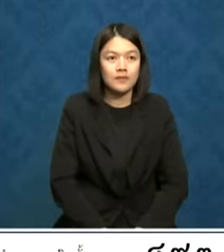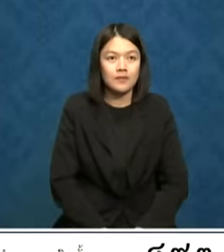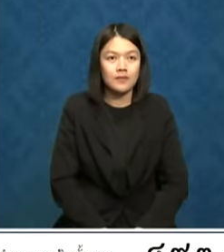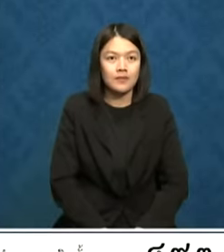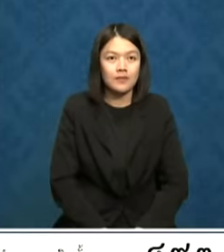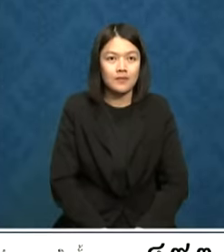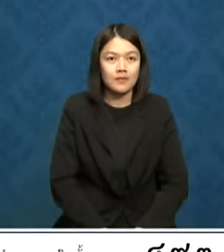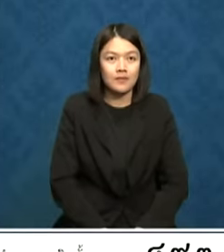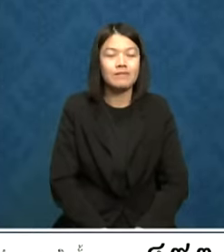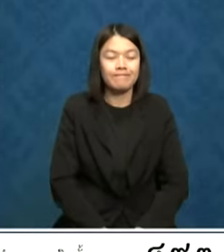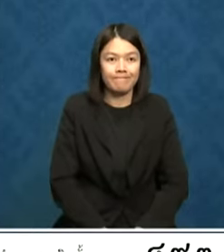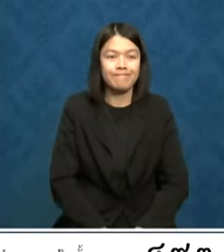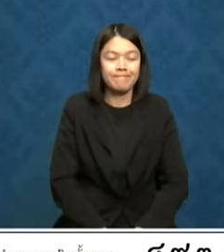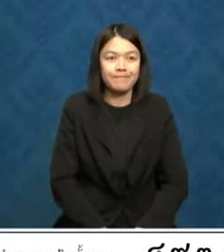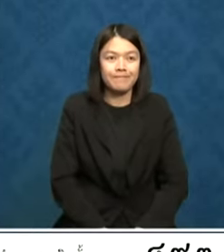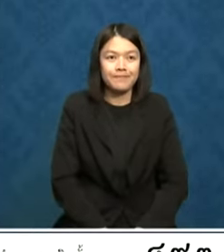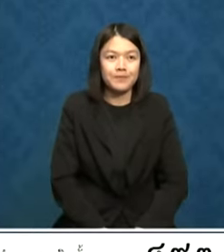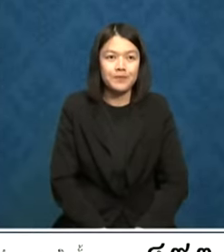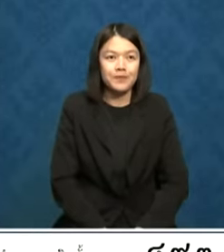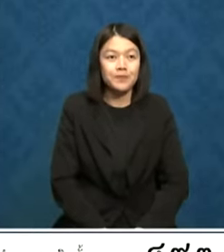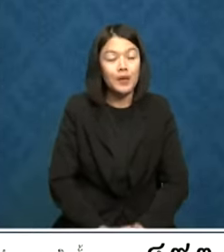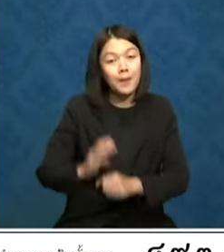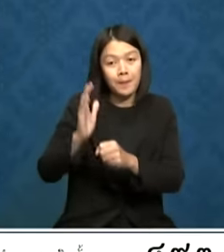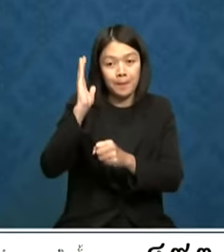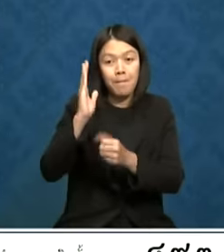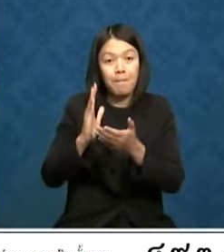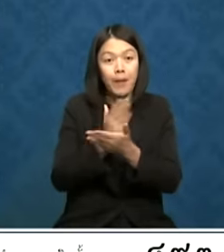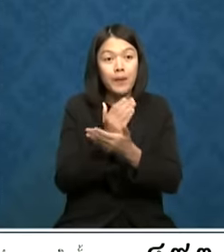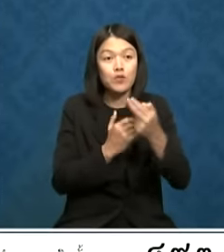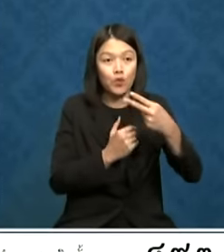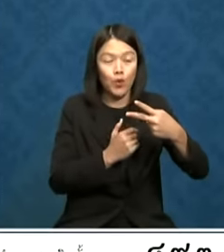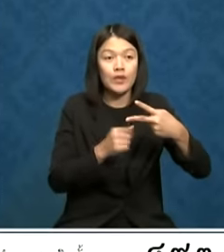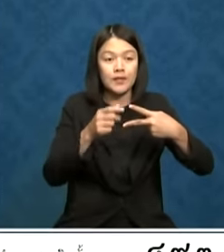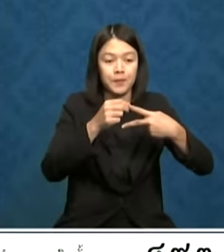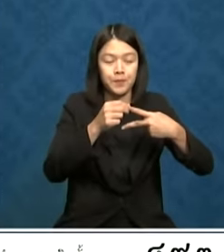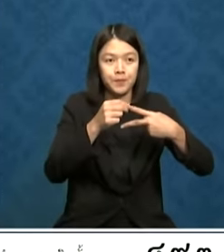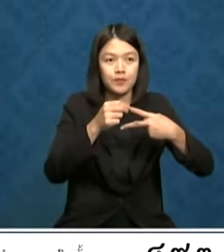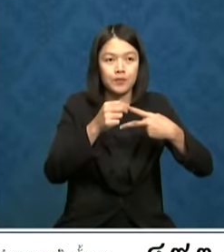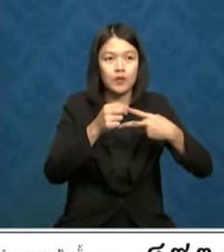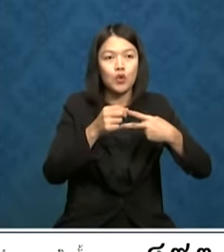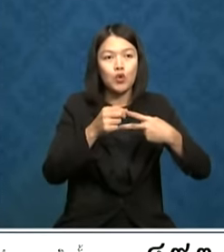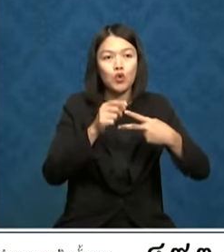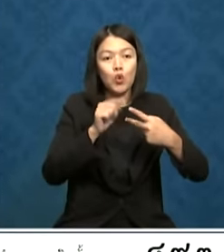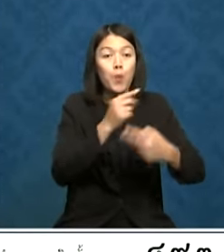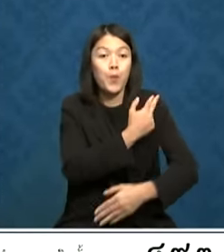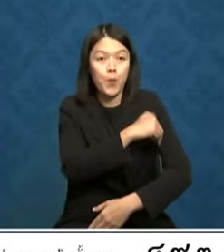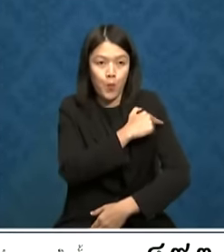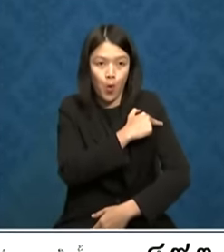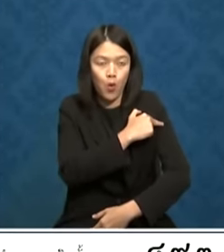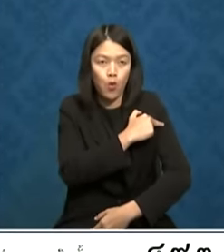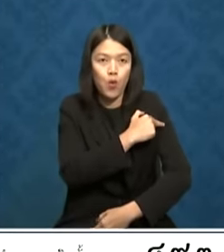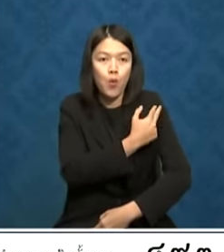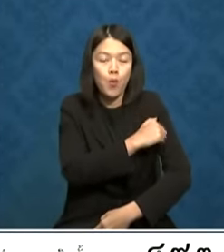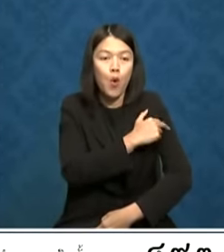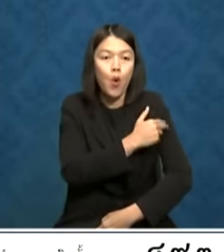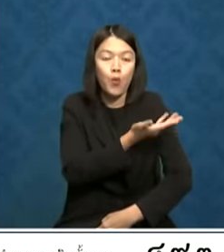ค่ะโอเคค่ะเรื่องที่ดิฉันจะอิปรายต่อไปนี้แบ่งเป็น 2ส่วนด้วยกันนะคะส่วนแรกจะเป็นเรื่องทางการแพทย์ก่อนสักเล็กน้อยค่ะเพื่อให้ผู้